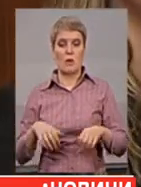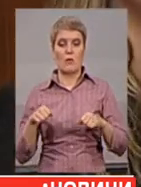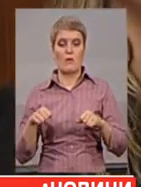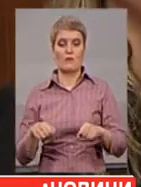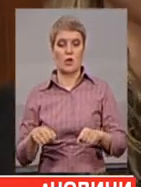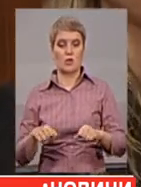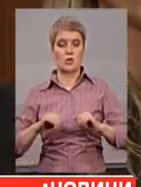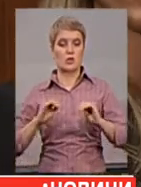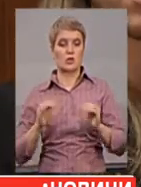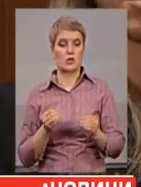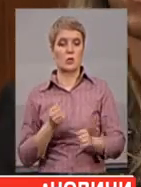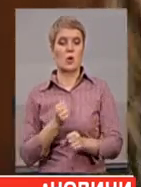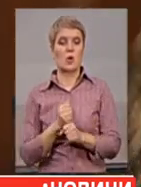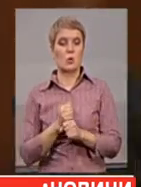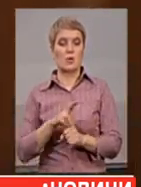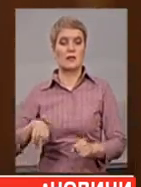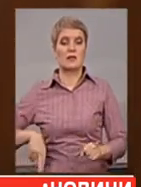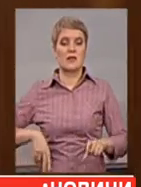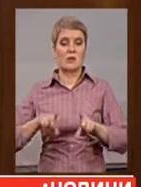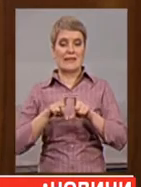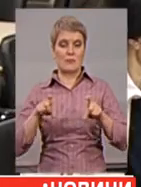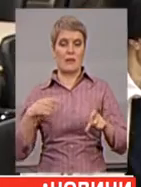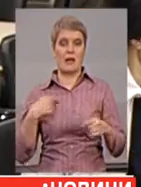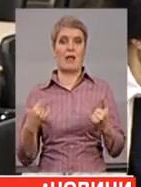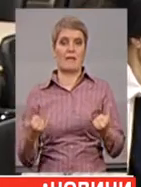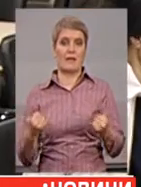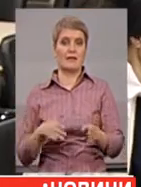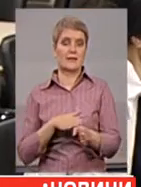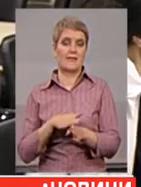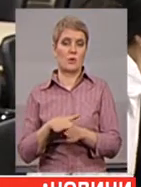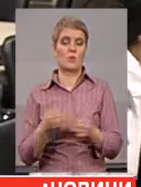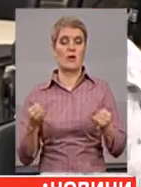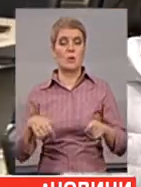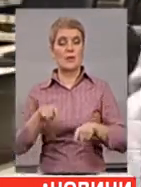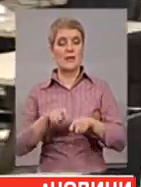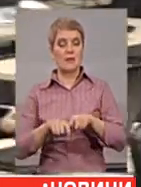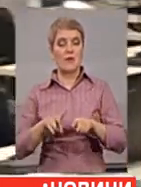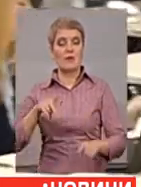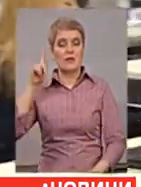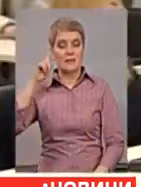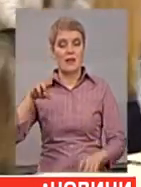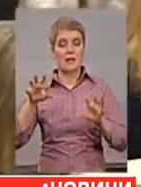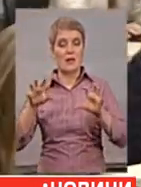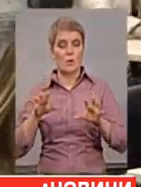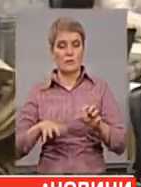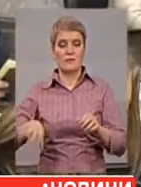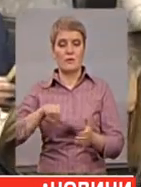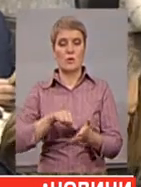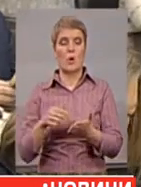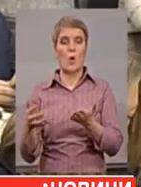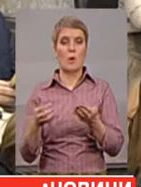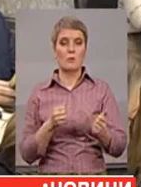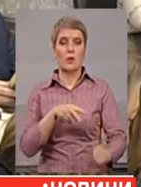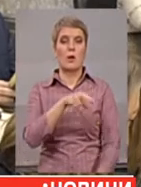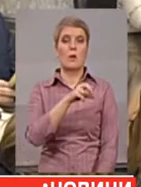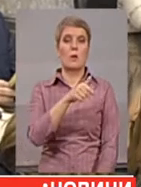повноважень, частину роботи директора департаменту я наразі виконую. Сьогодні тестування на знання законодавства. Всі учасники отримали логіни та паролі для